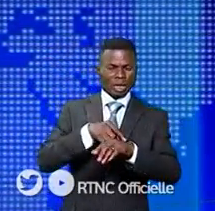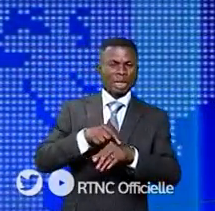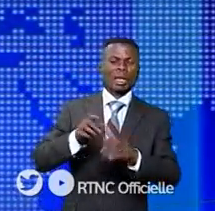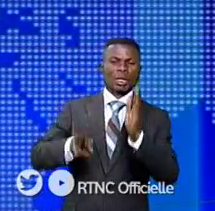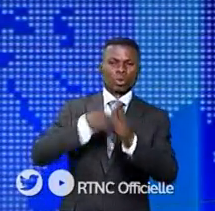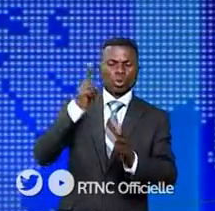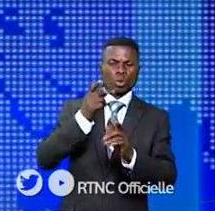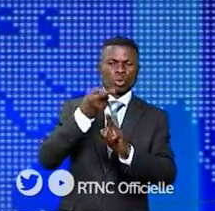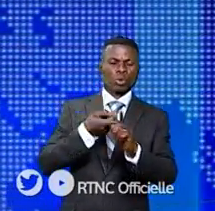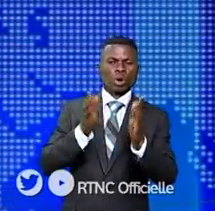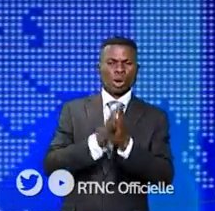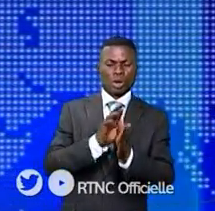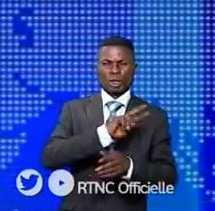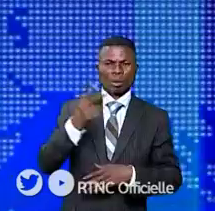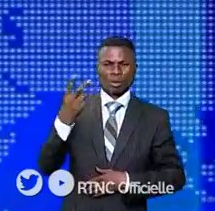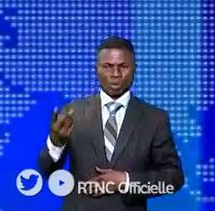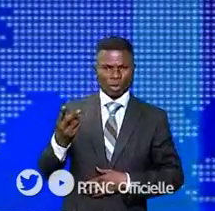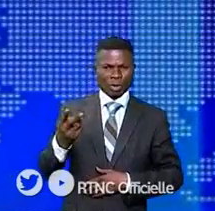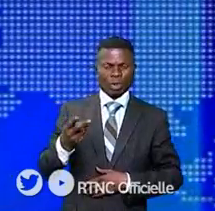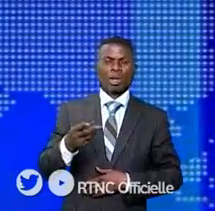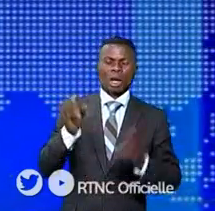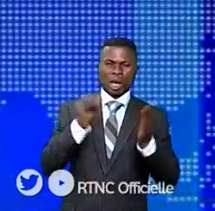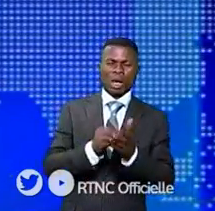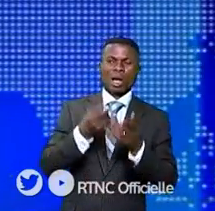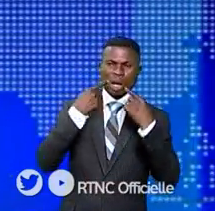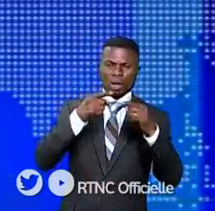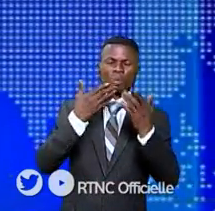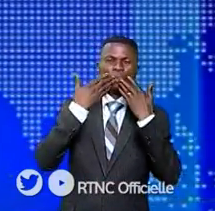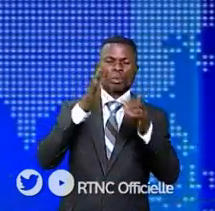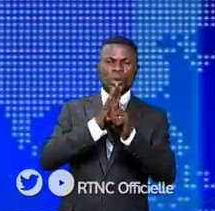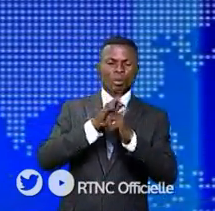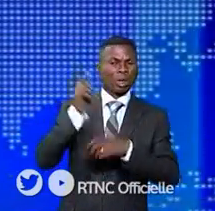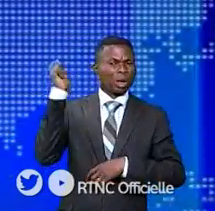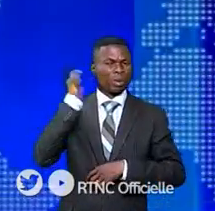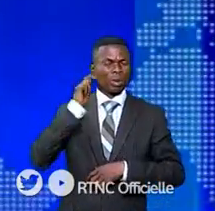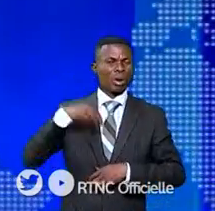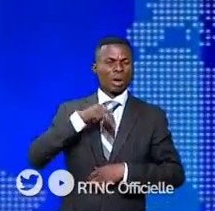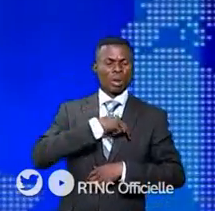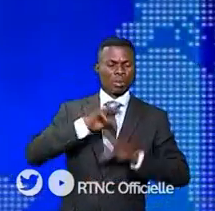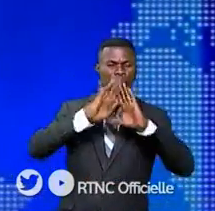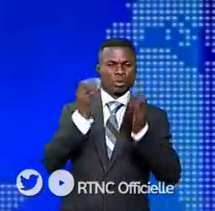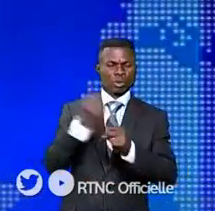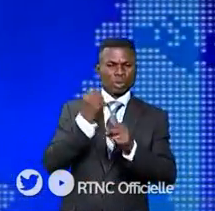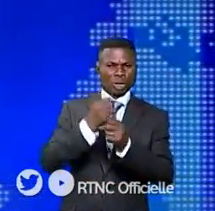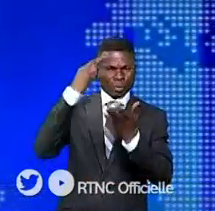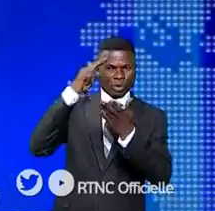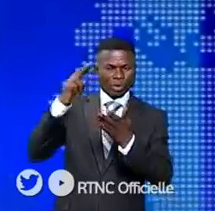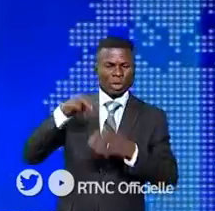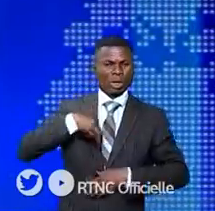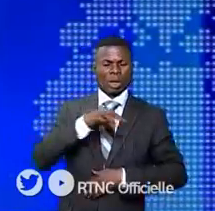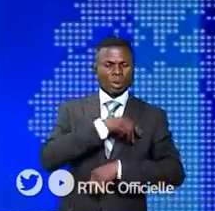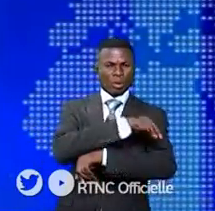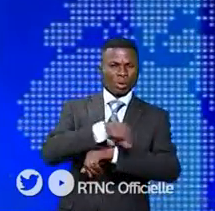lundi 12 octobre 2020. Je profite de l'occasion pour remercier les professeurs, les membres du corps scientifique, les membres du